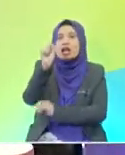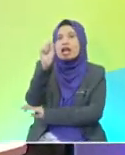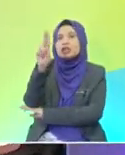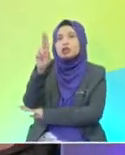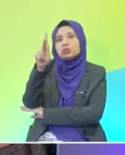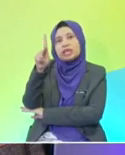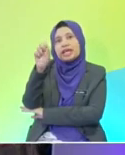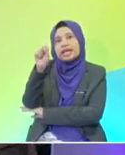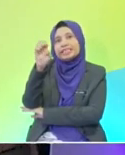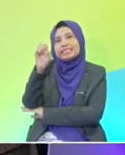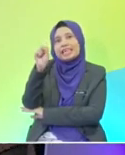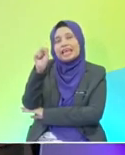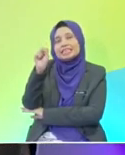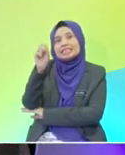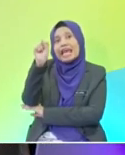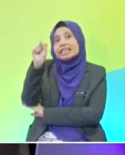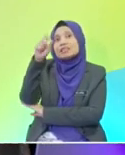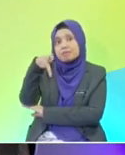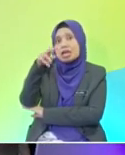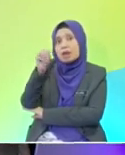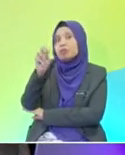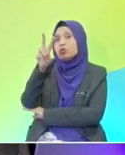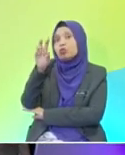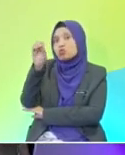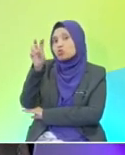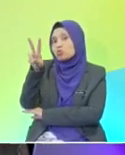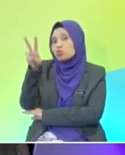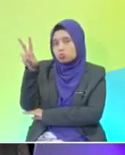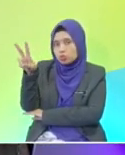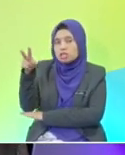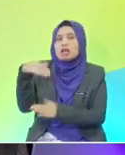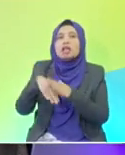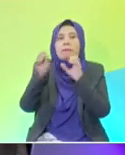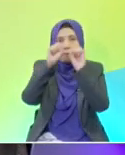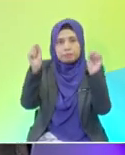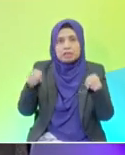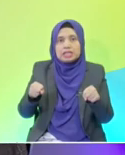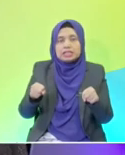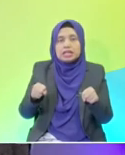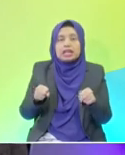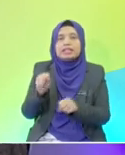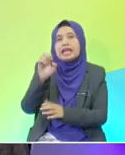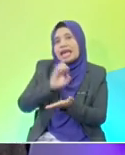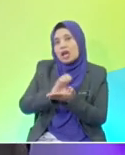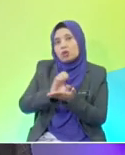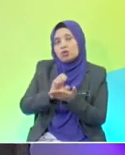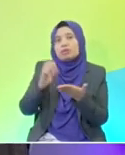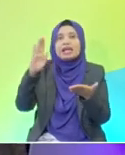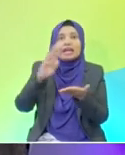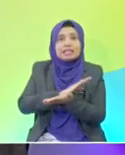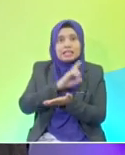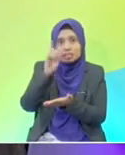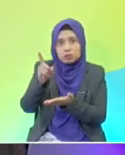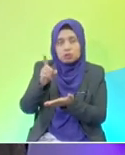SPM 2022 pecutan pada hari ini dalam mata pelajaran ekonomi kita belajar tentang kertas 1